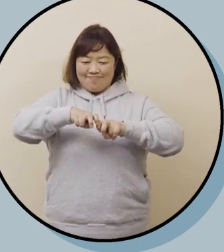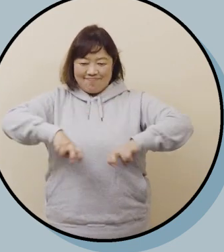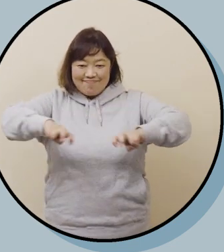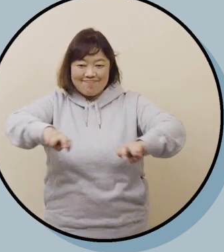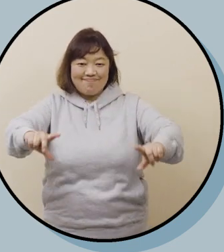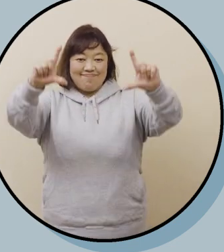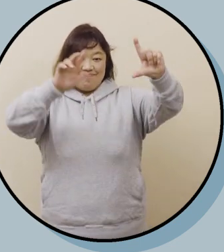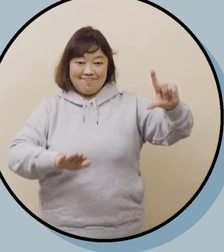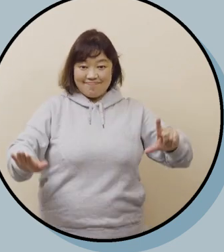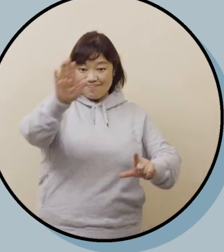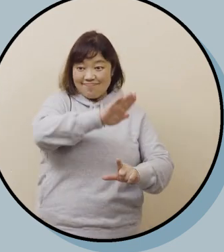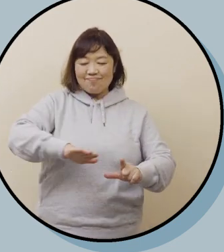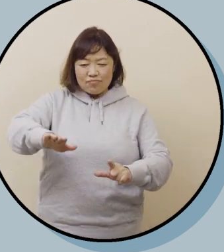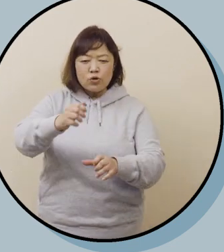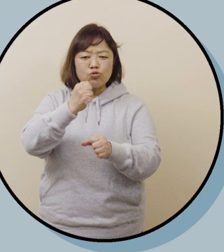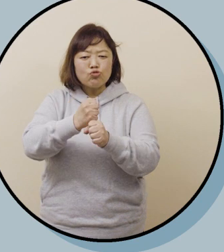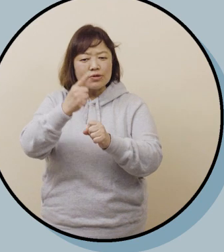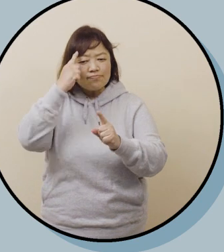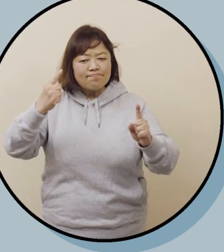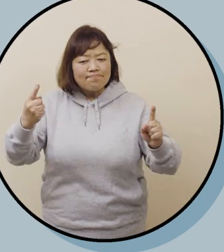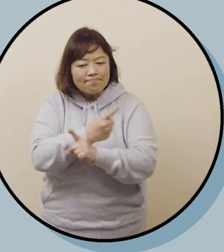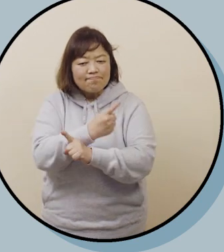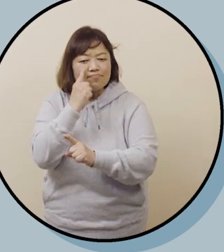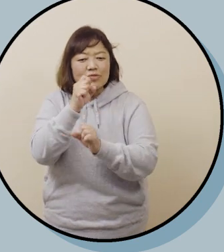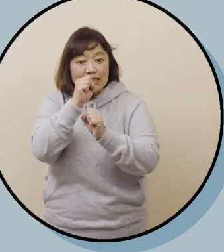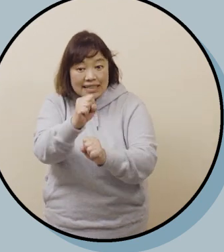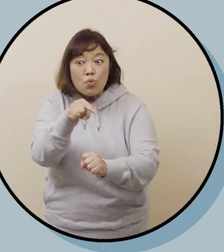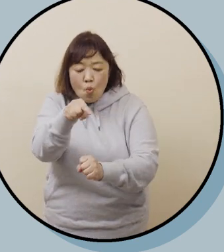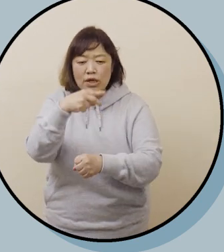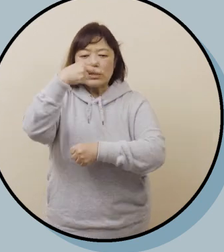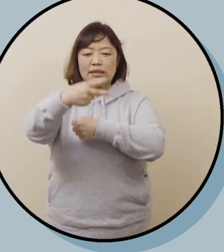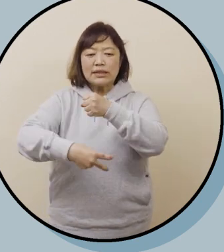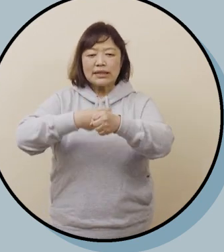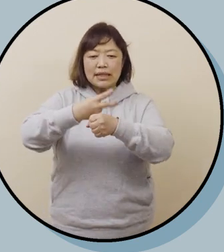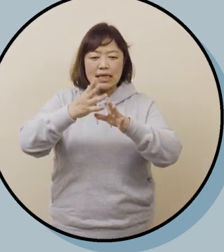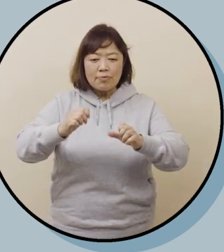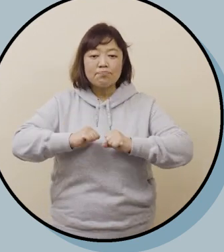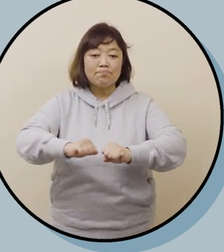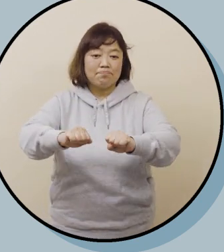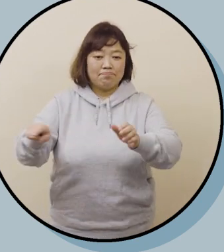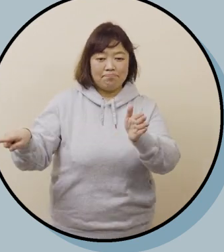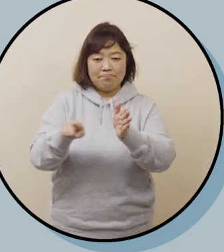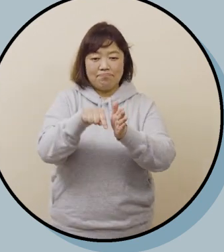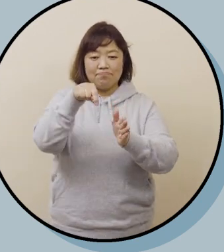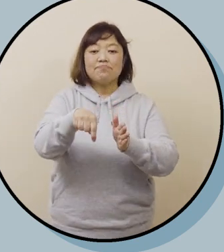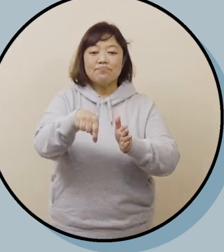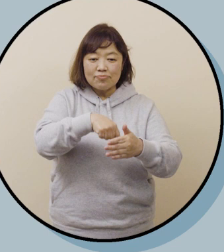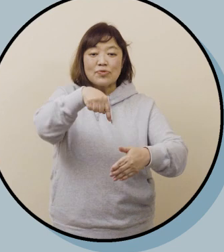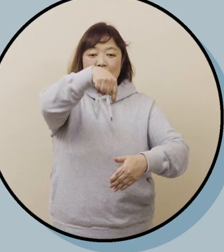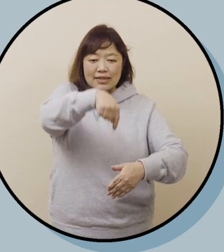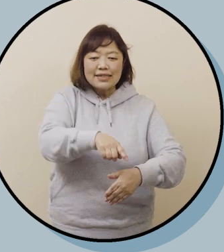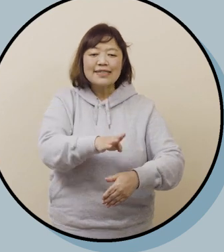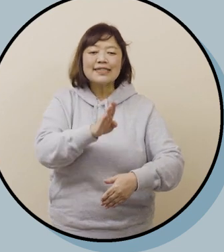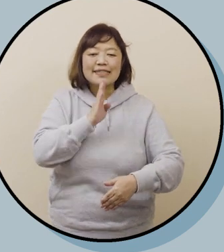れる劇場っていう空間自体を作り考え直してみるということを